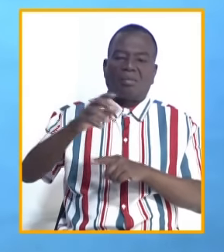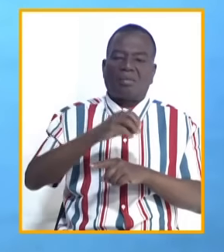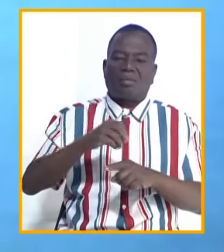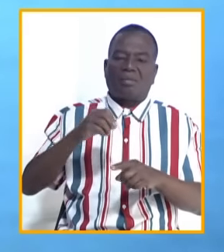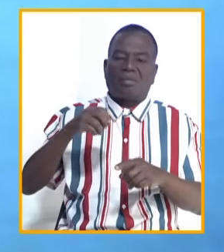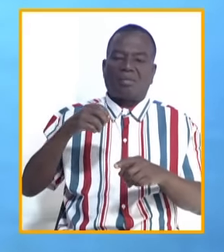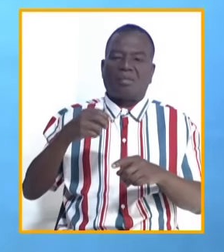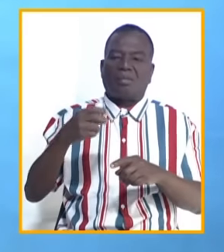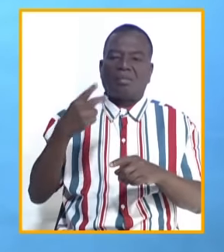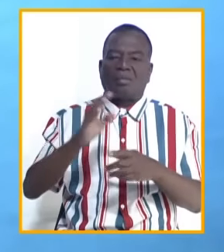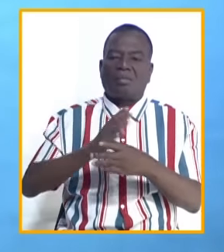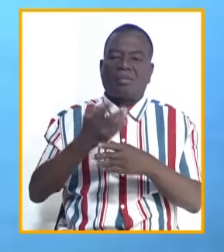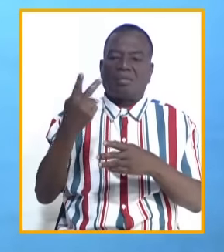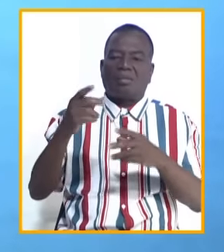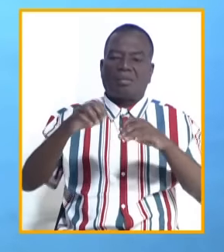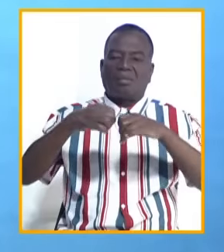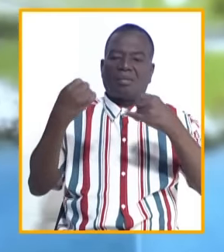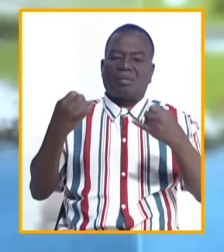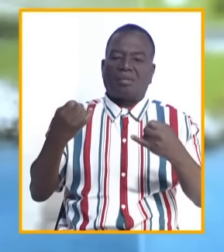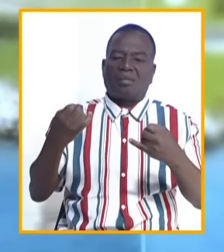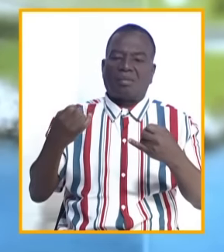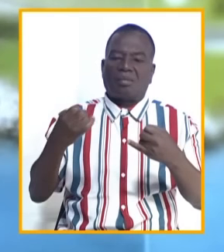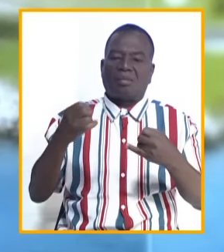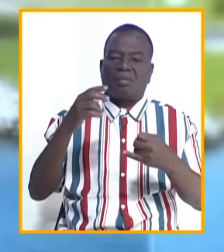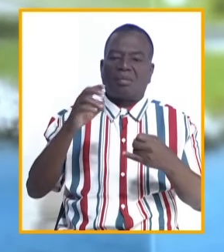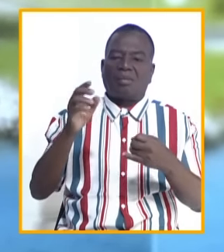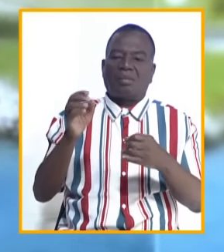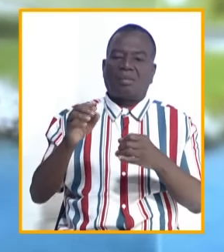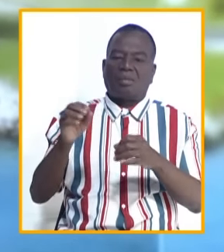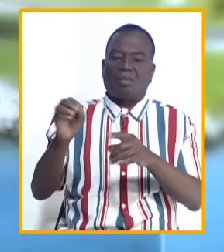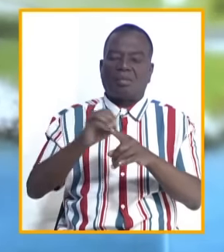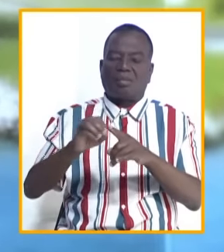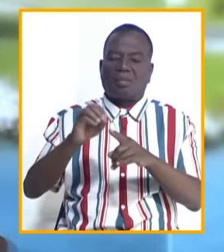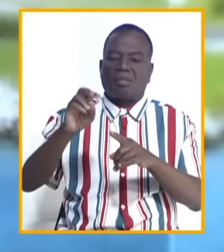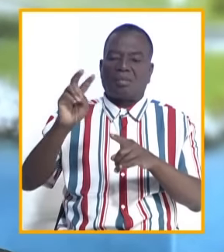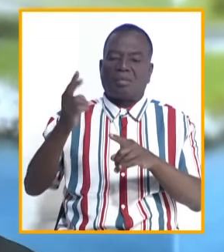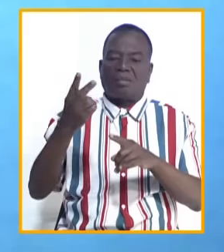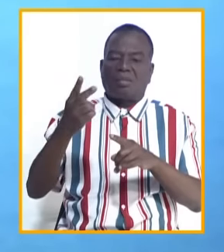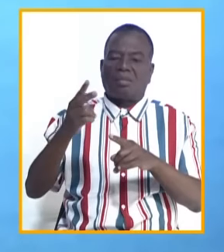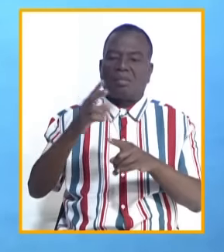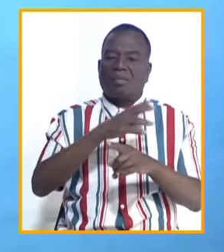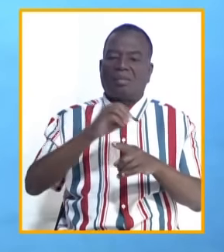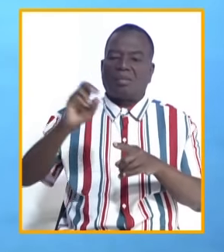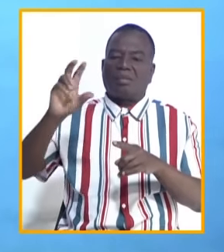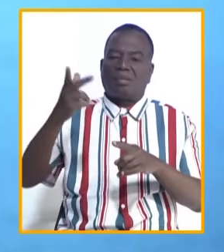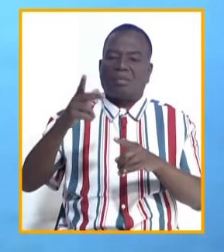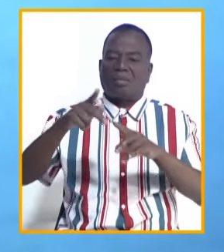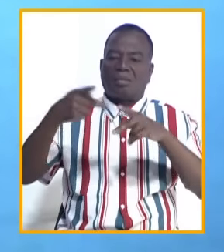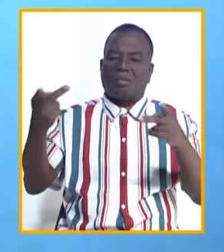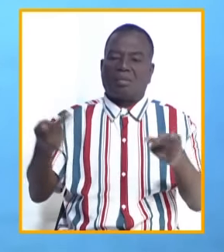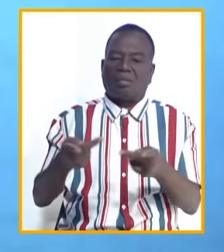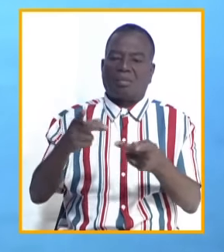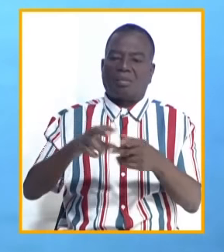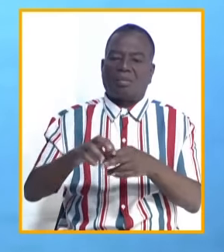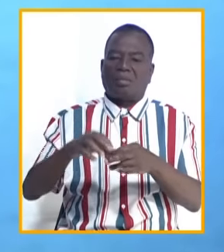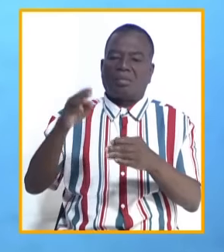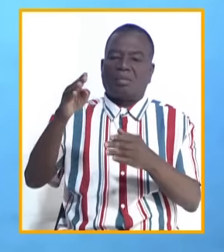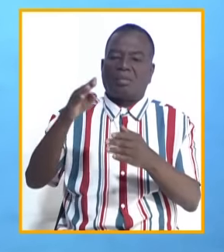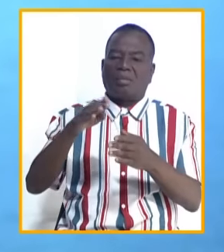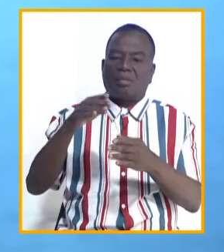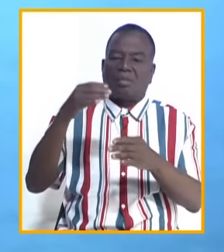On va commencer d'abord avec le match qui va opposer l'équipe de Mouna et la FAD d'Abidjan. C'est un duel entre ces deux équipes-là qui occupent respectivement